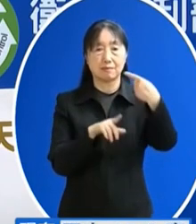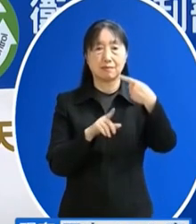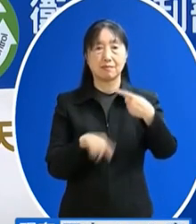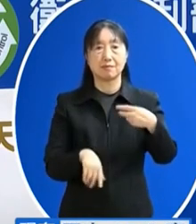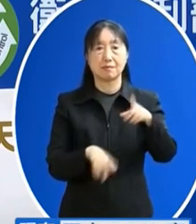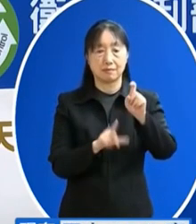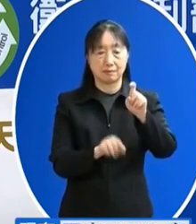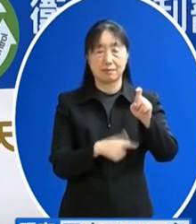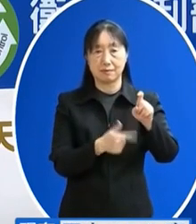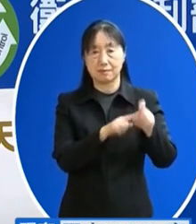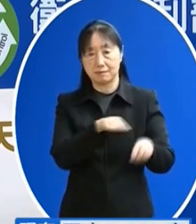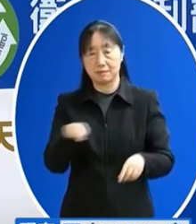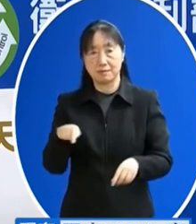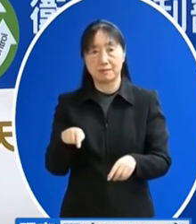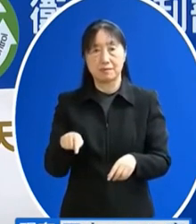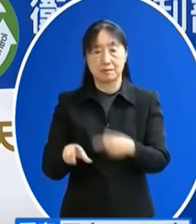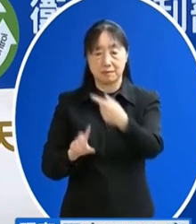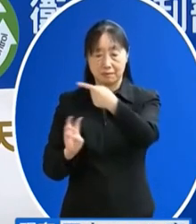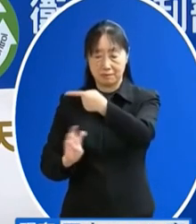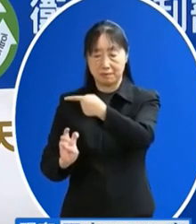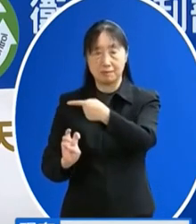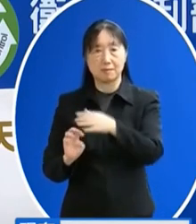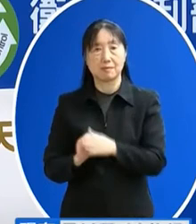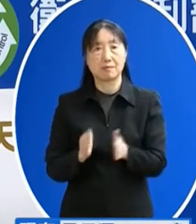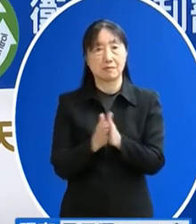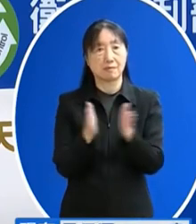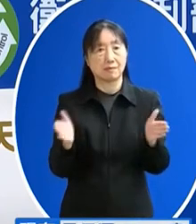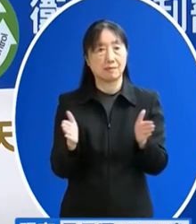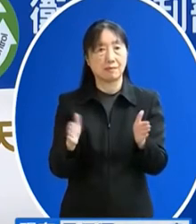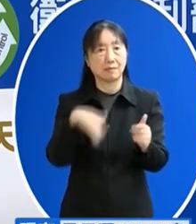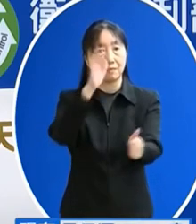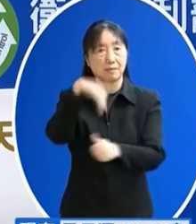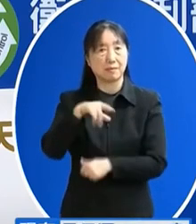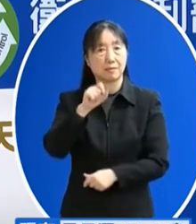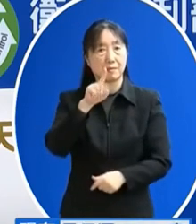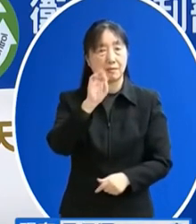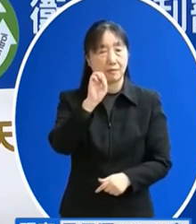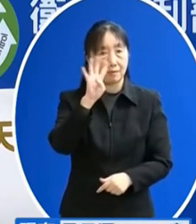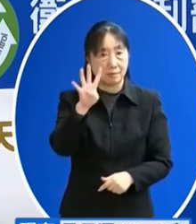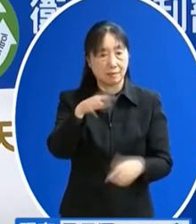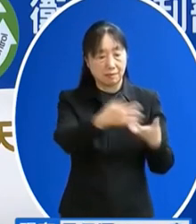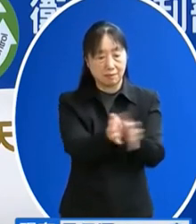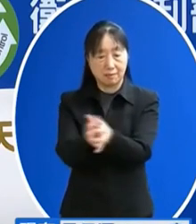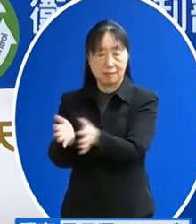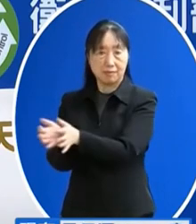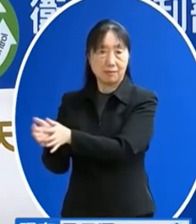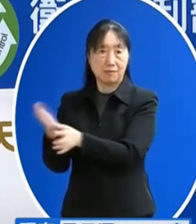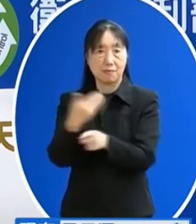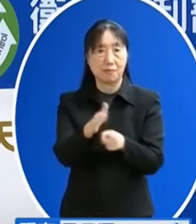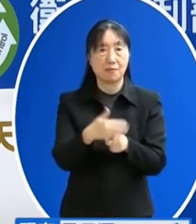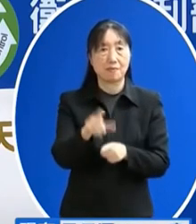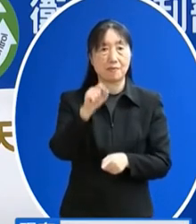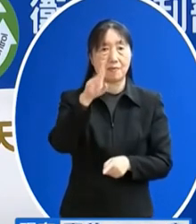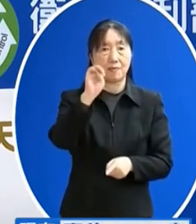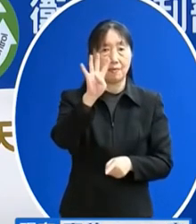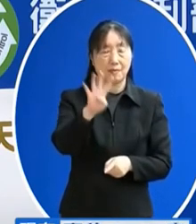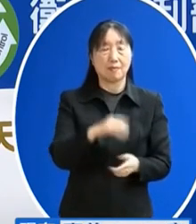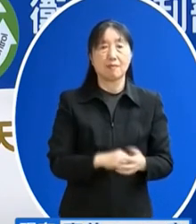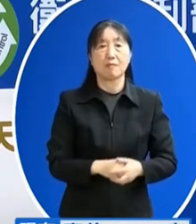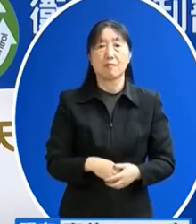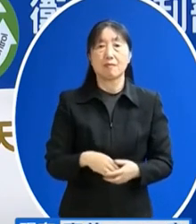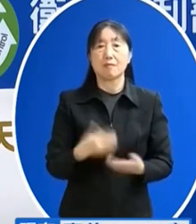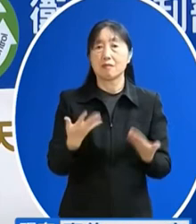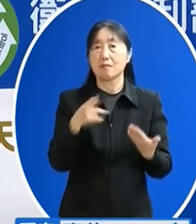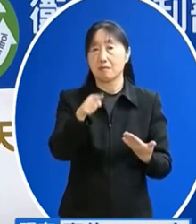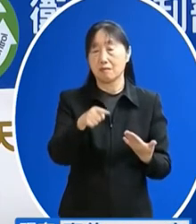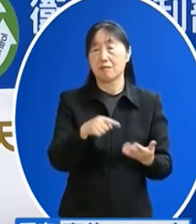起到1月30号我们总共采检了104批，那样本大概一个大概